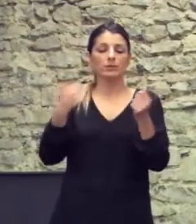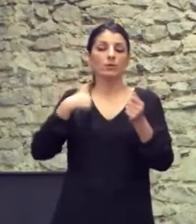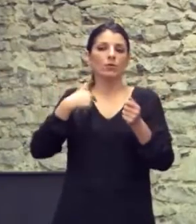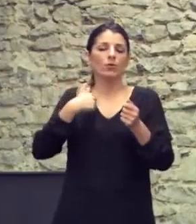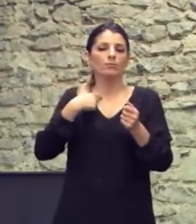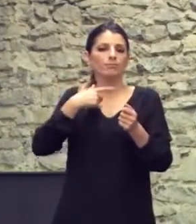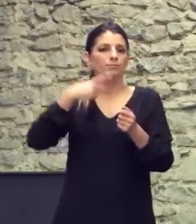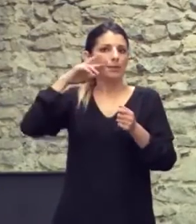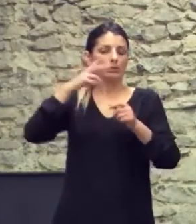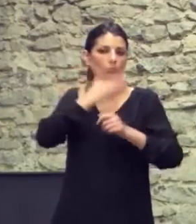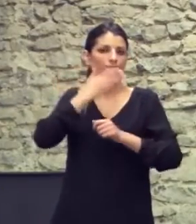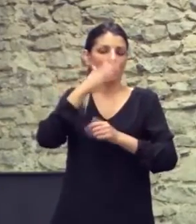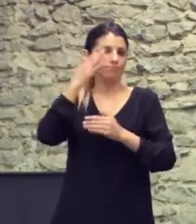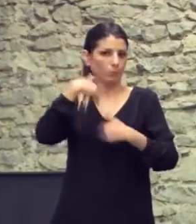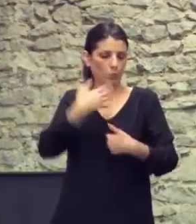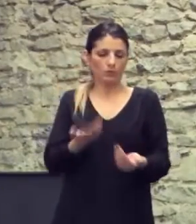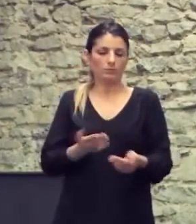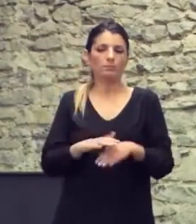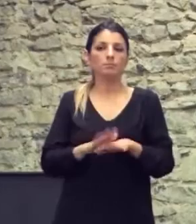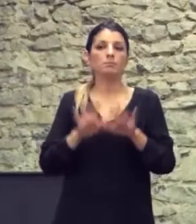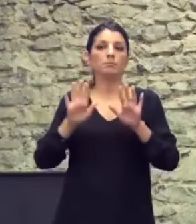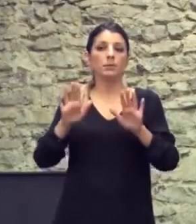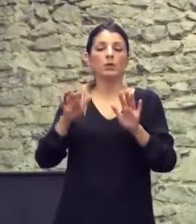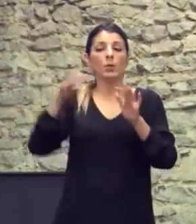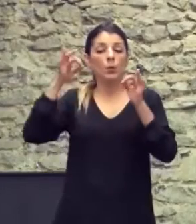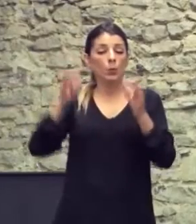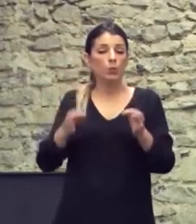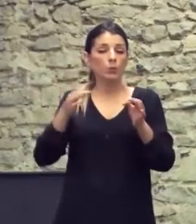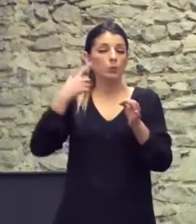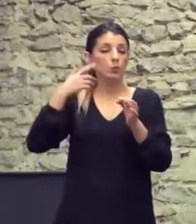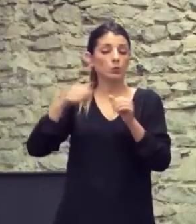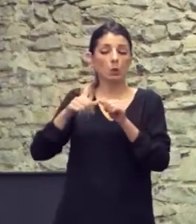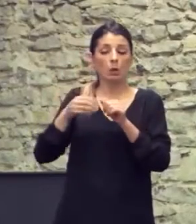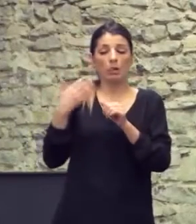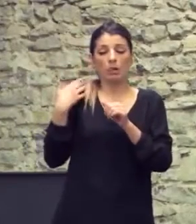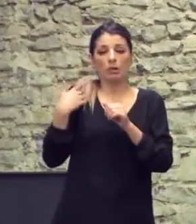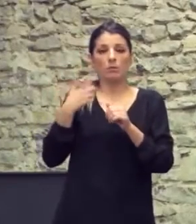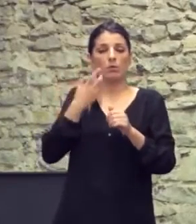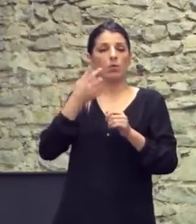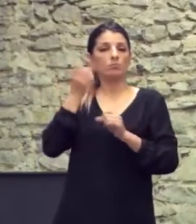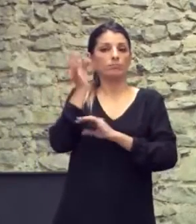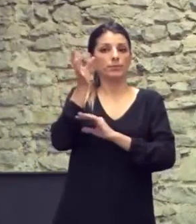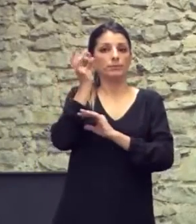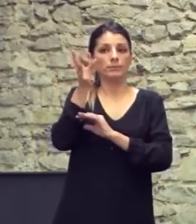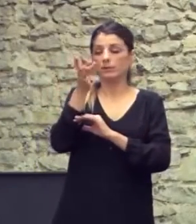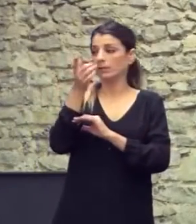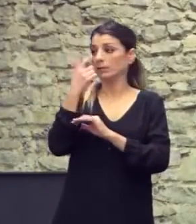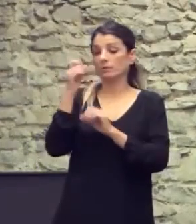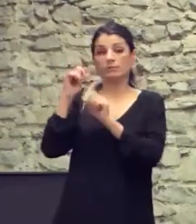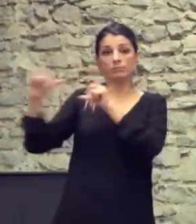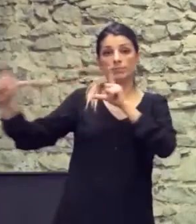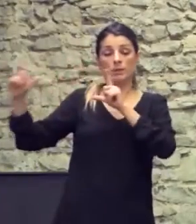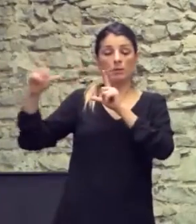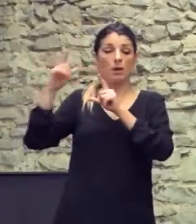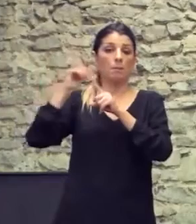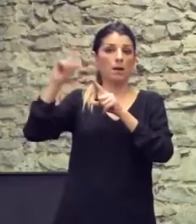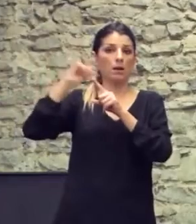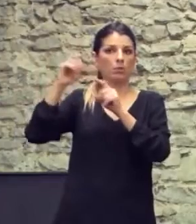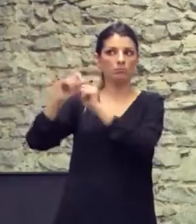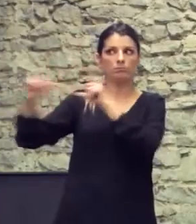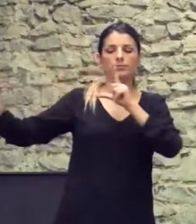zentzurretan, baina eren egun ez larun batean, ari nintzela justo hitzaldiko notak eta egiten, gauean pelikula bat jarri nuen eta iruditu zitzaidan